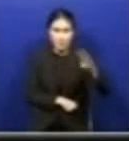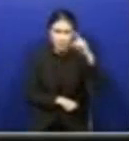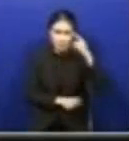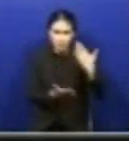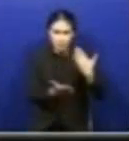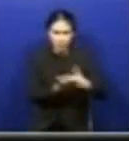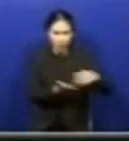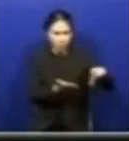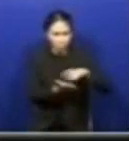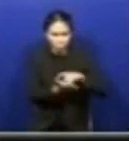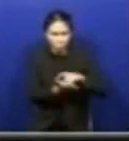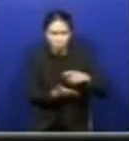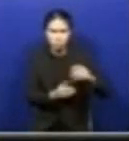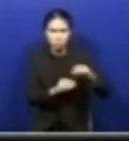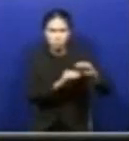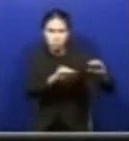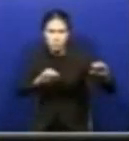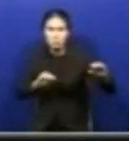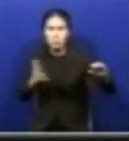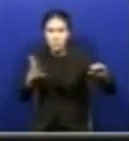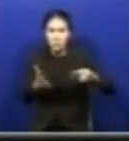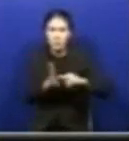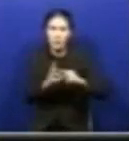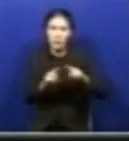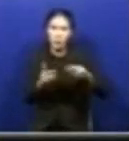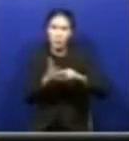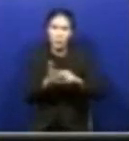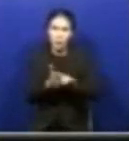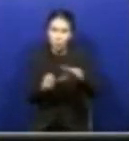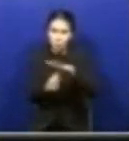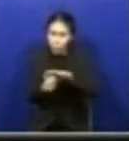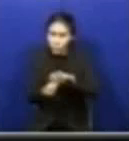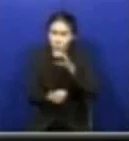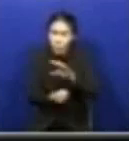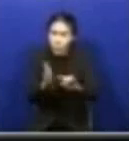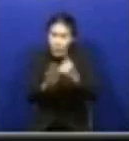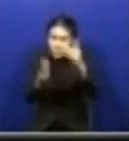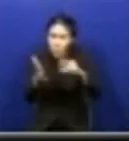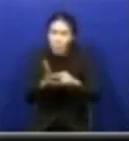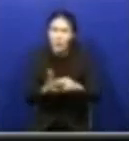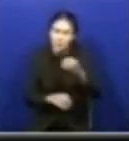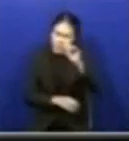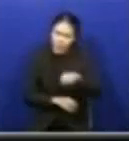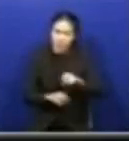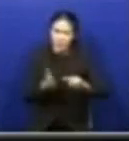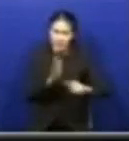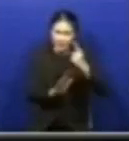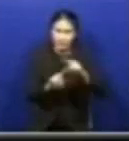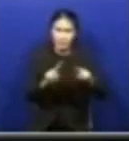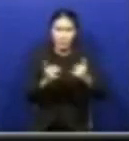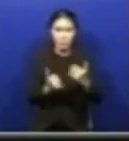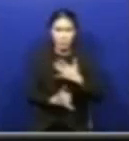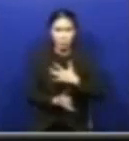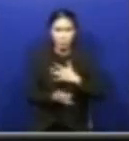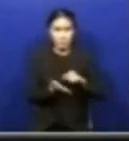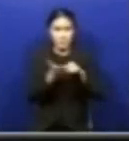กลับแต่ท่านอาจจะมองว่ามันก็ไม่เคยมีโควิดผมก็รับได้ครับถูกต้องแต่ถ้าผมจะเสนอตามที่ผมขอ